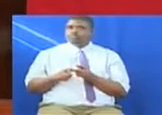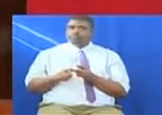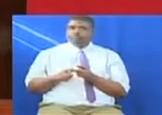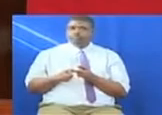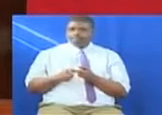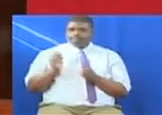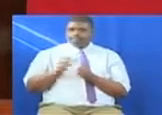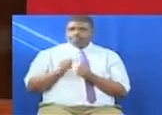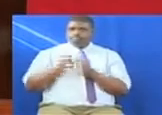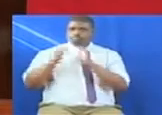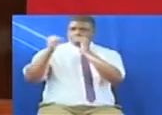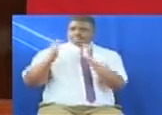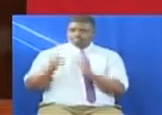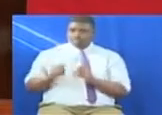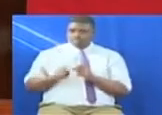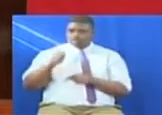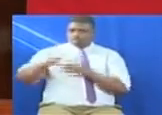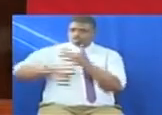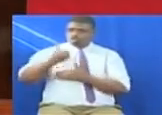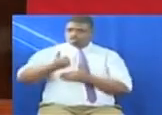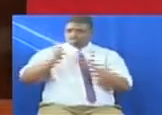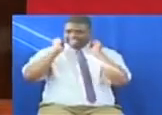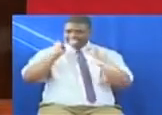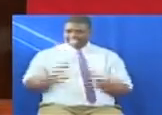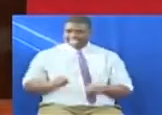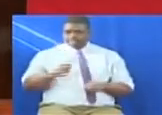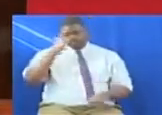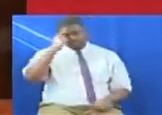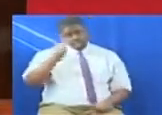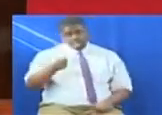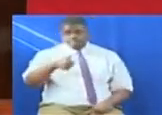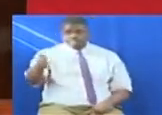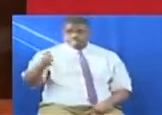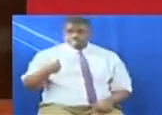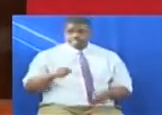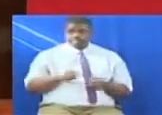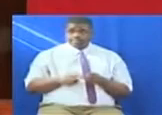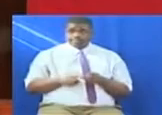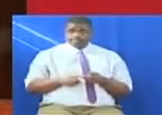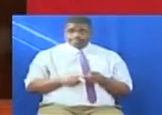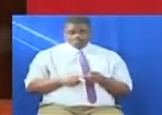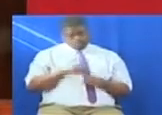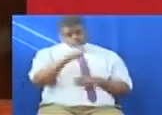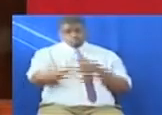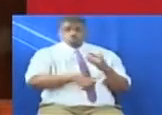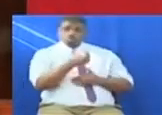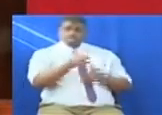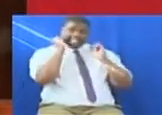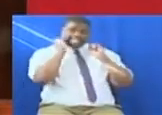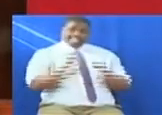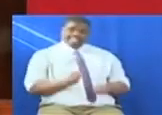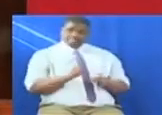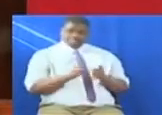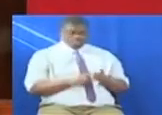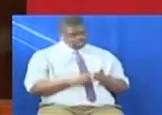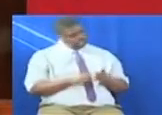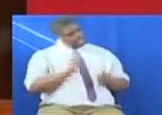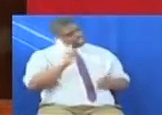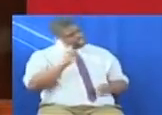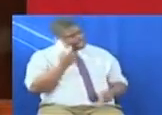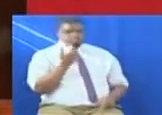yafuatayo. Kwanza, kiongozi lazima ajiamini. Lakini pia kiongozi lazima awe